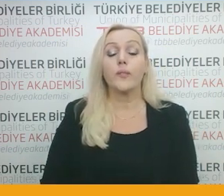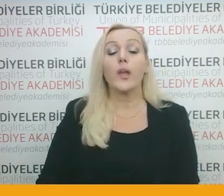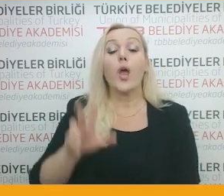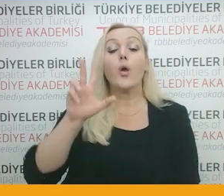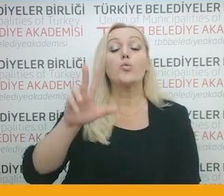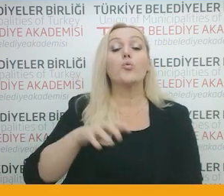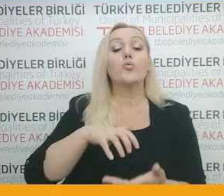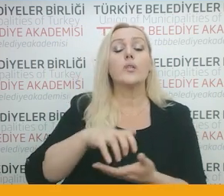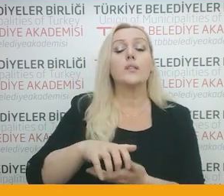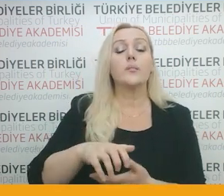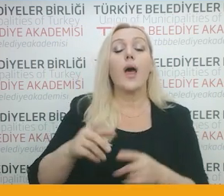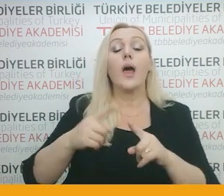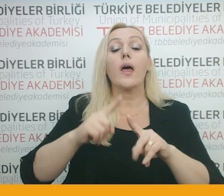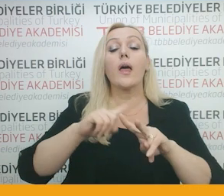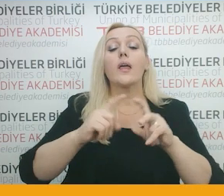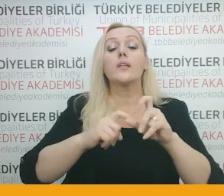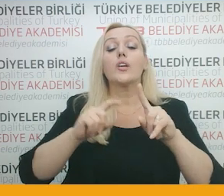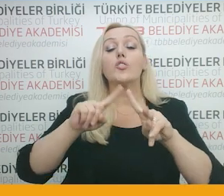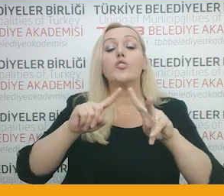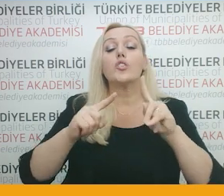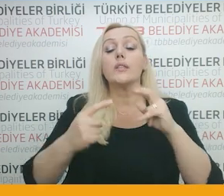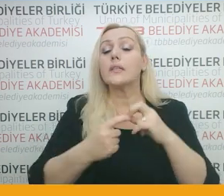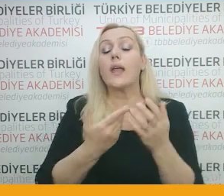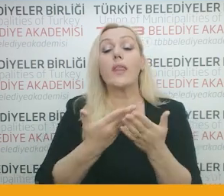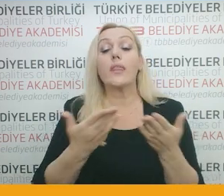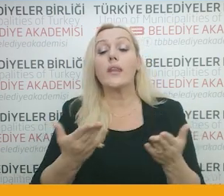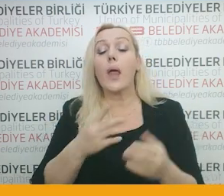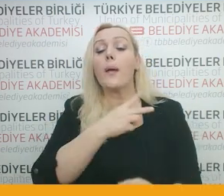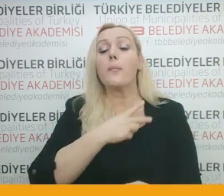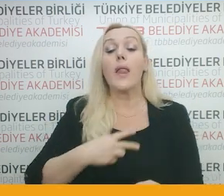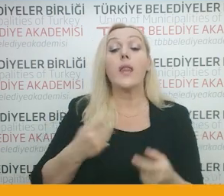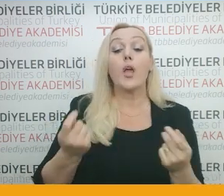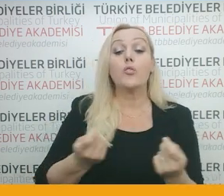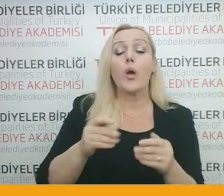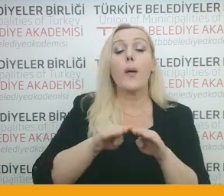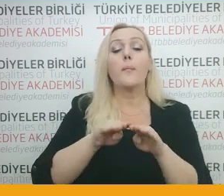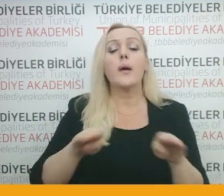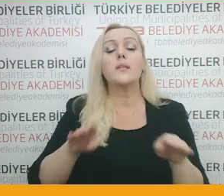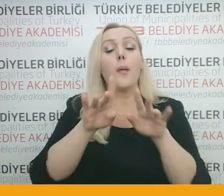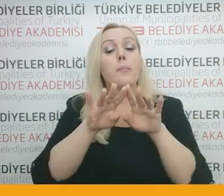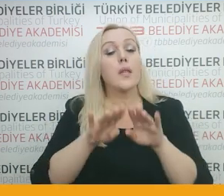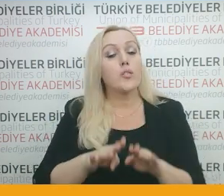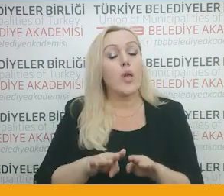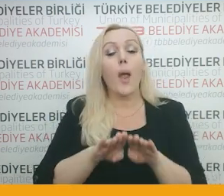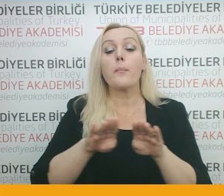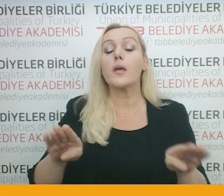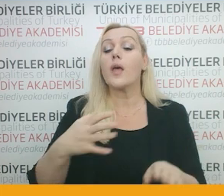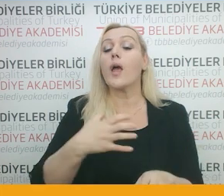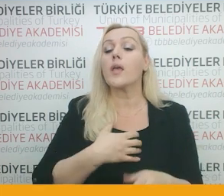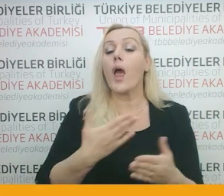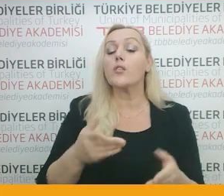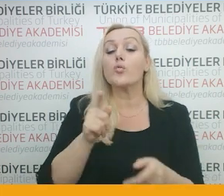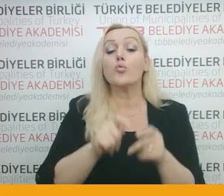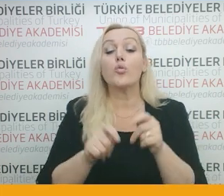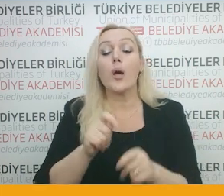Üçüncü kısımda arkadaşlar taşınır ve taşınmazlardan bahsediyor. Taşınır nedir? Belediyede çalışıyoruz. Masamızdaki bilgisayarımızdan, masanın kendisinden kullandığımız